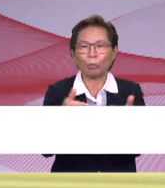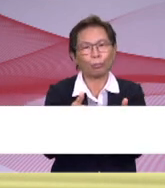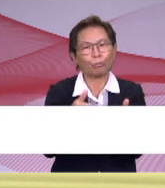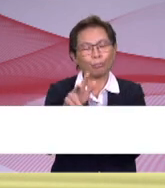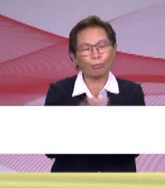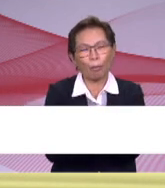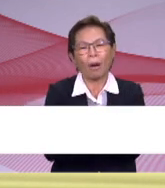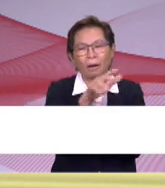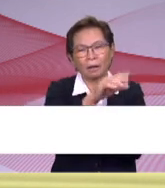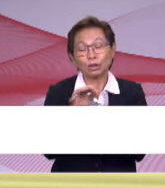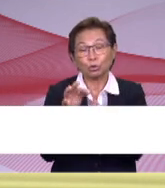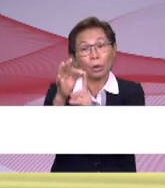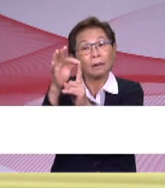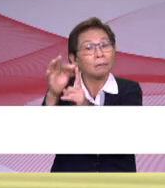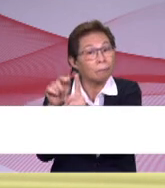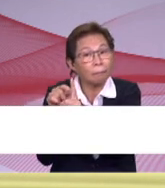kecuali